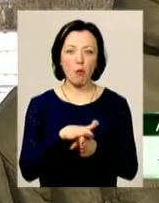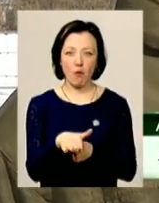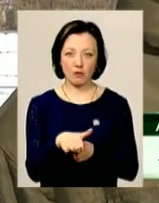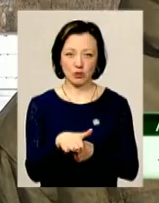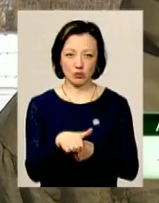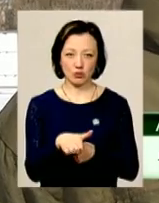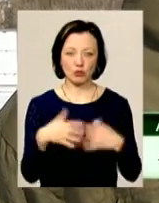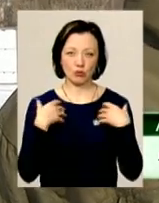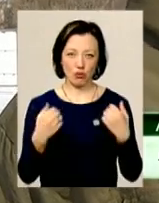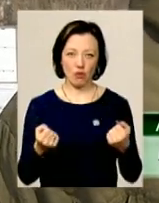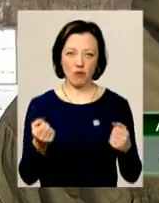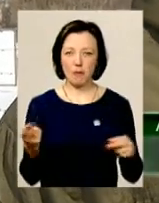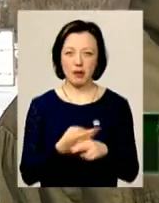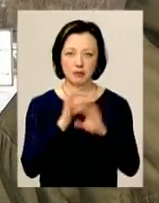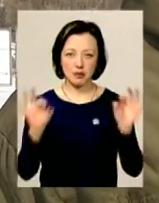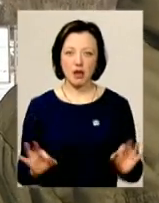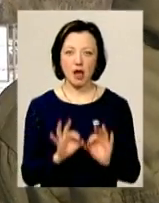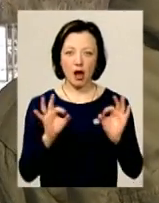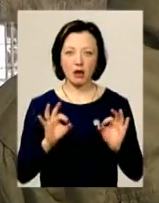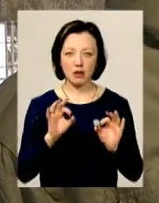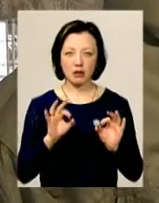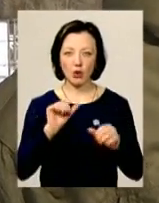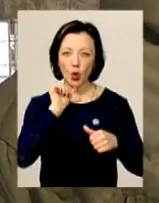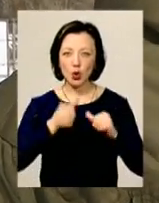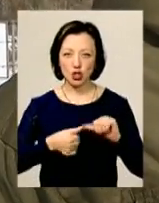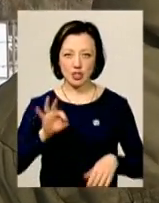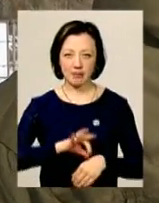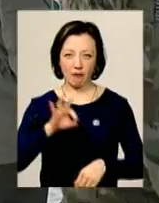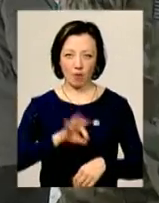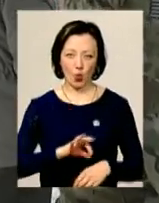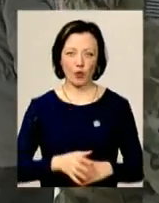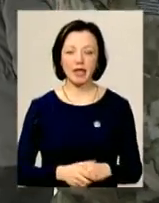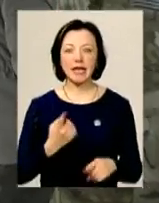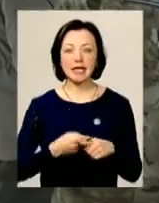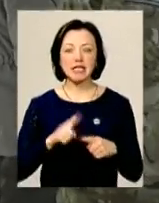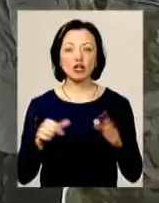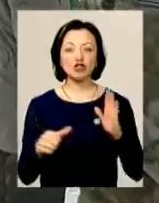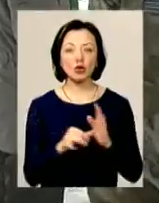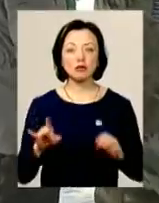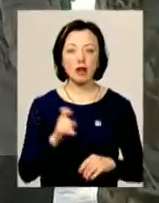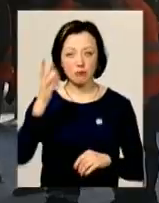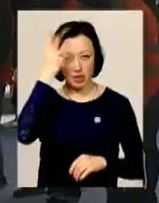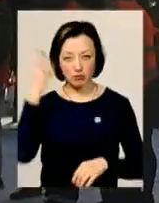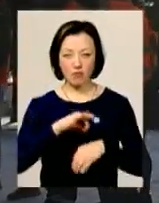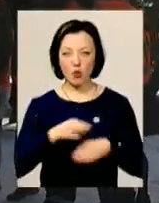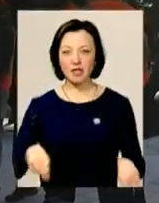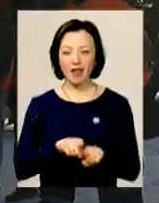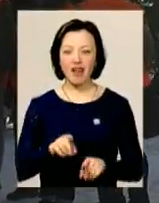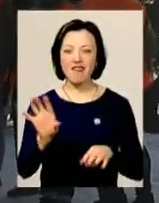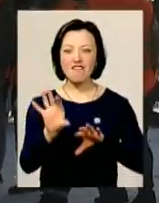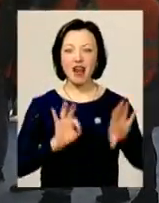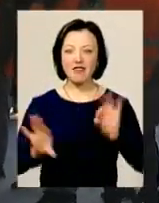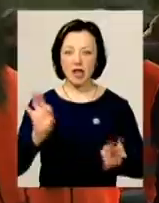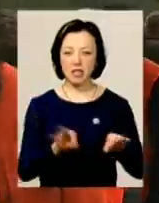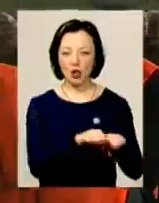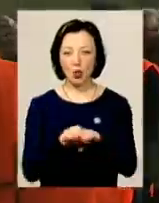здоровим, без ніяких хронічних захворювань. Це в 6-й у Хмельницькому проходить такий кваліфікаційний курс.